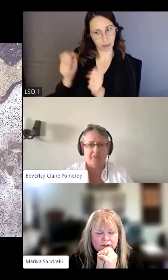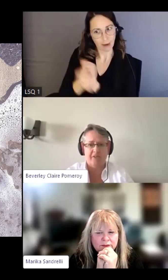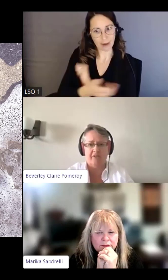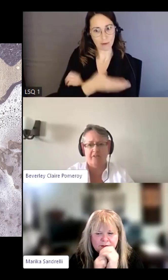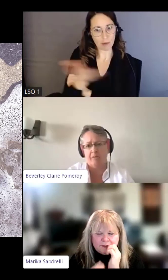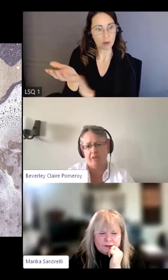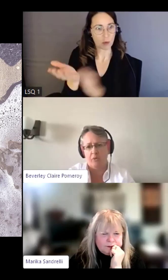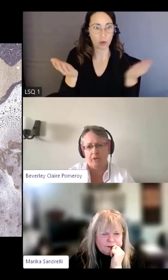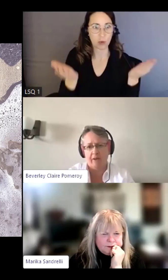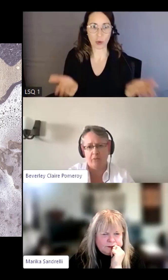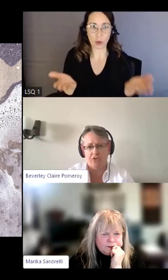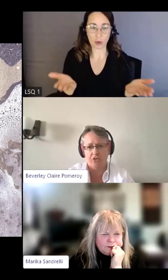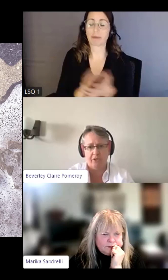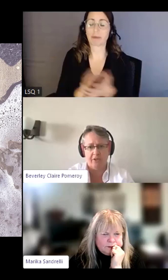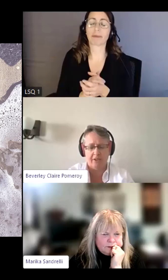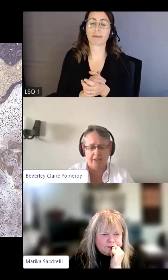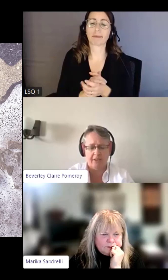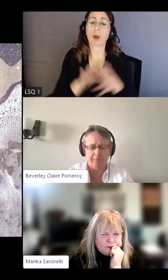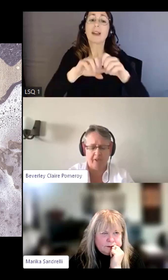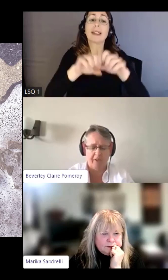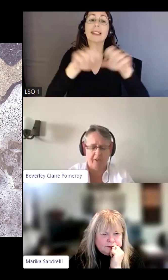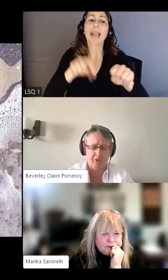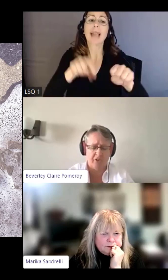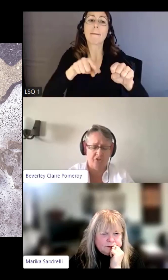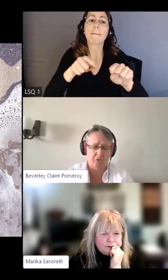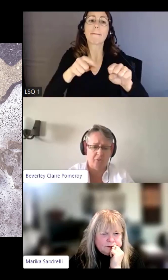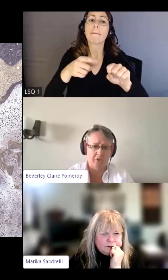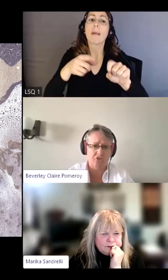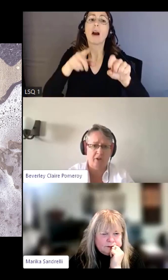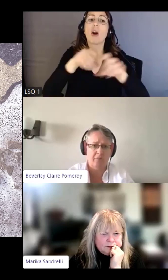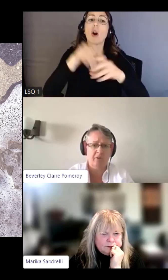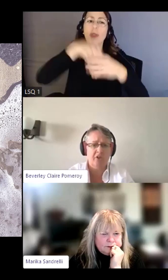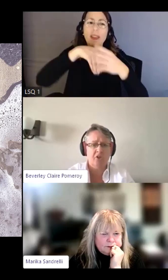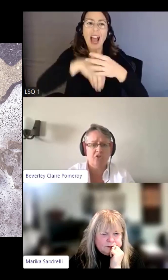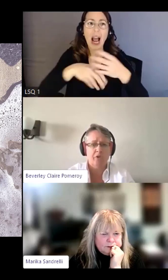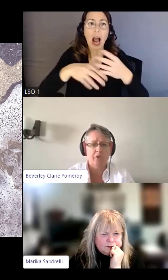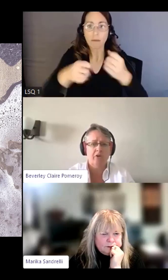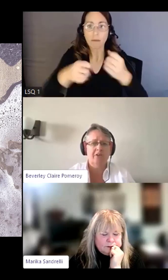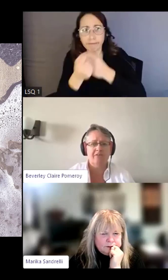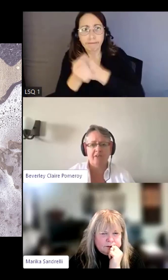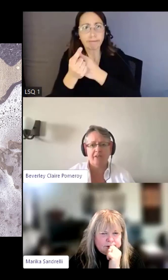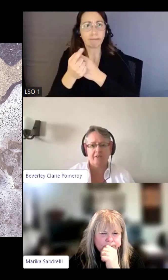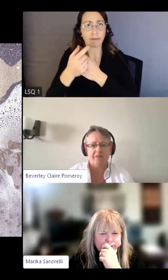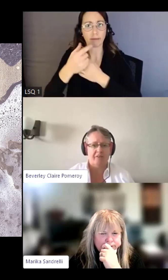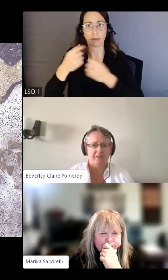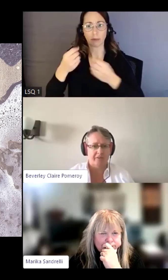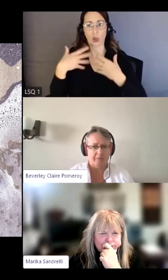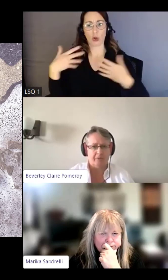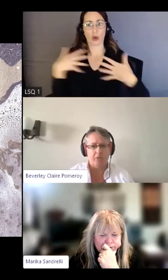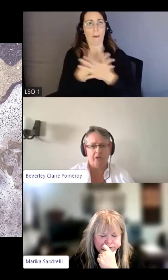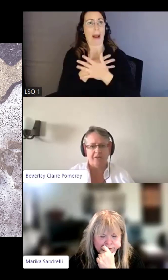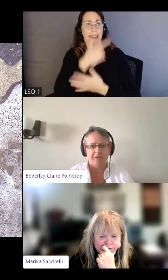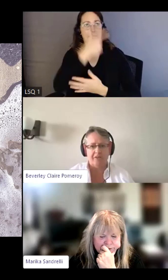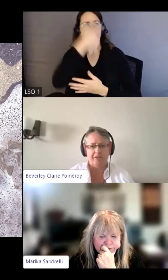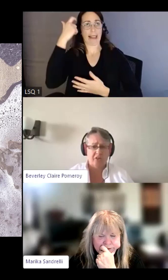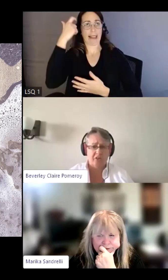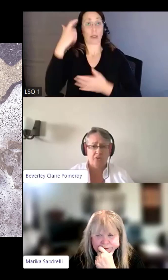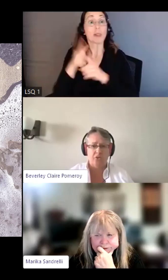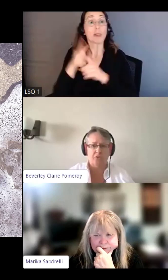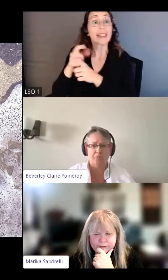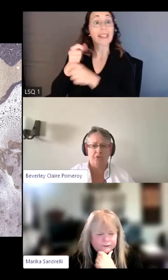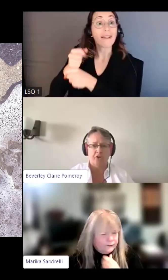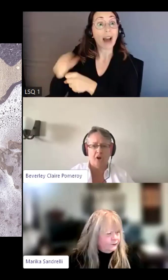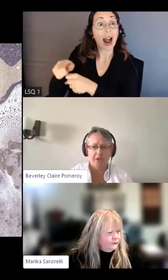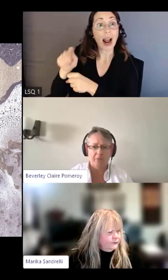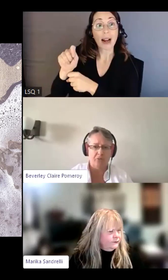et le travail qu'on fait dans le cadre de TRIP, c'est-à-dire traumatisme et résilience pratique éclairée, on a vu que les